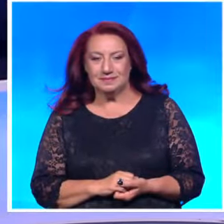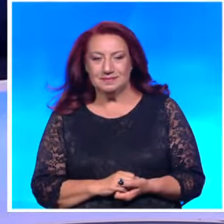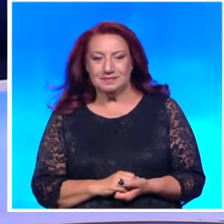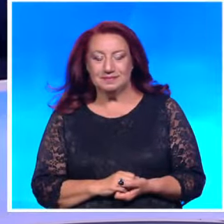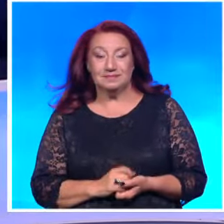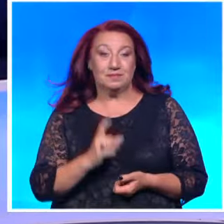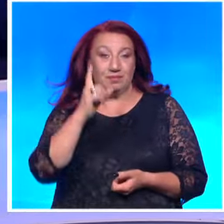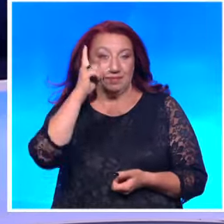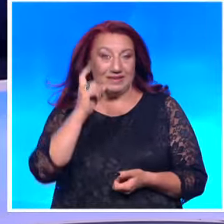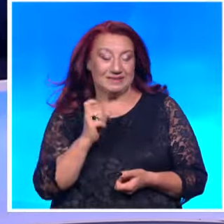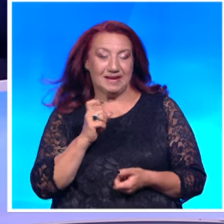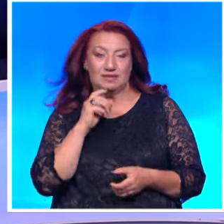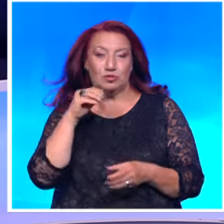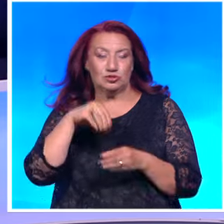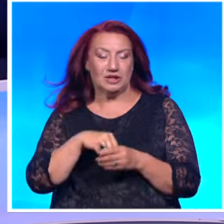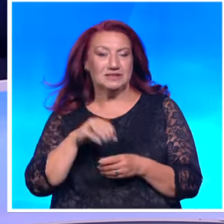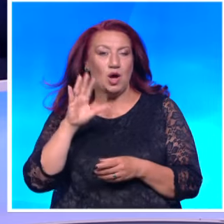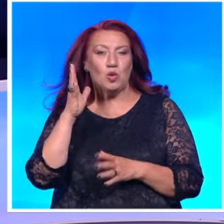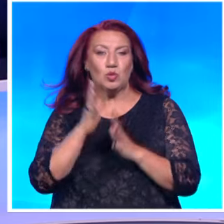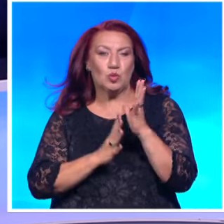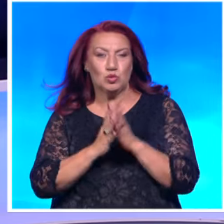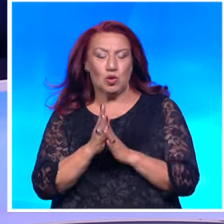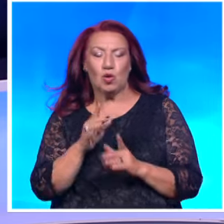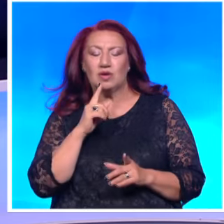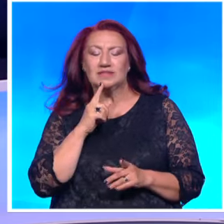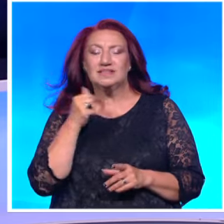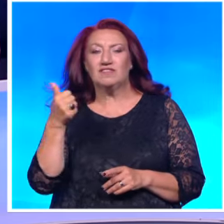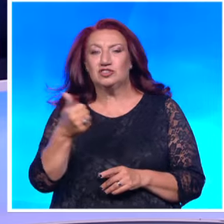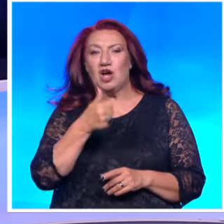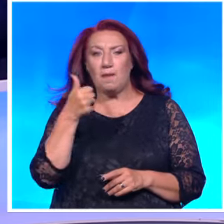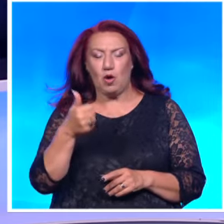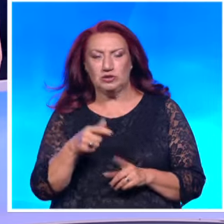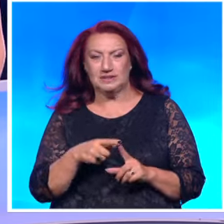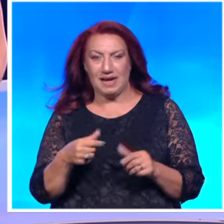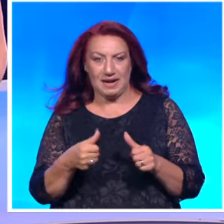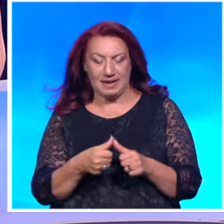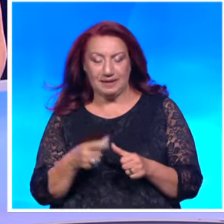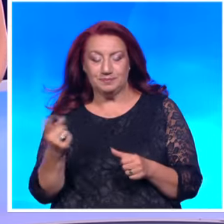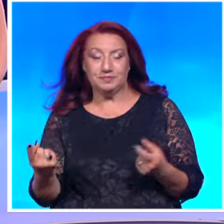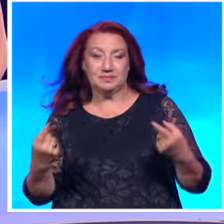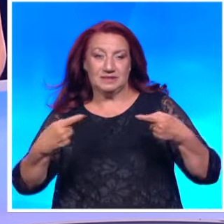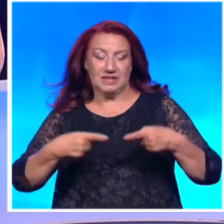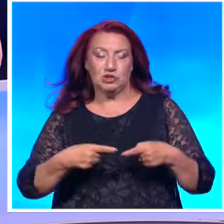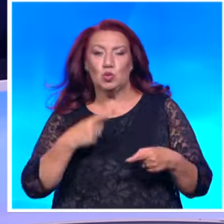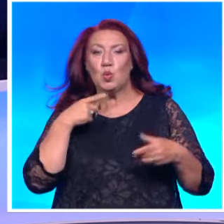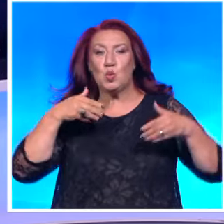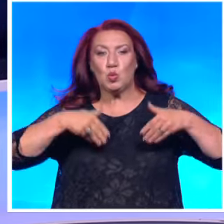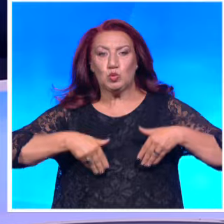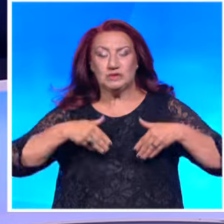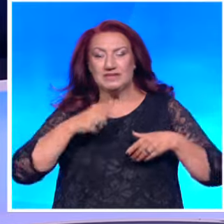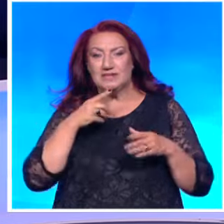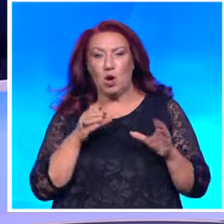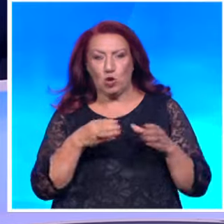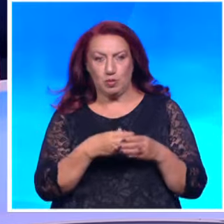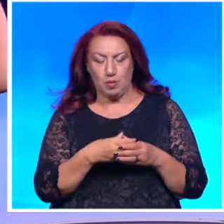Старт на участието на Лудогорец в квалификациите на Шампионската лига. Орлите излизат срещу грузинския Динамо Батуми в 21 часа в Разград. Там е